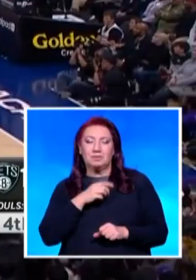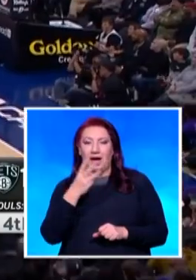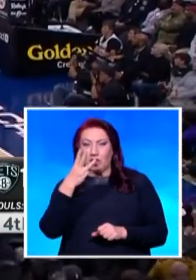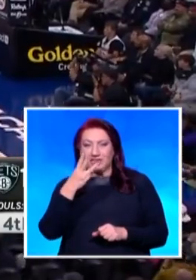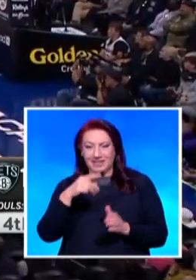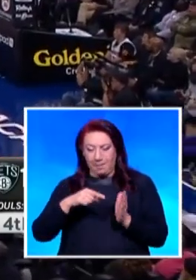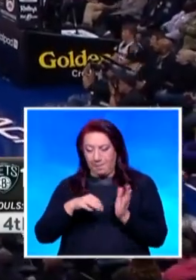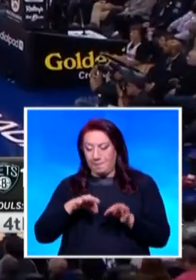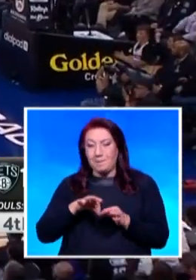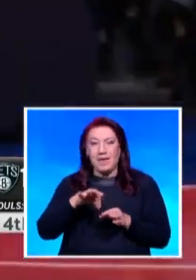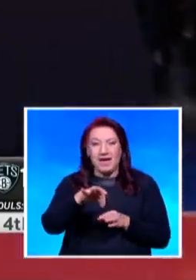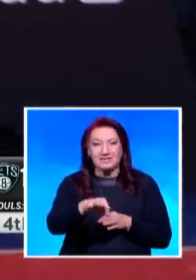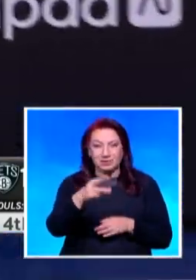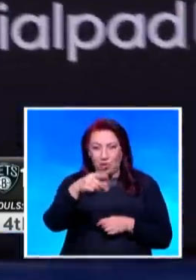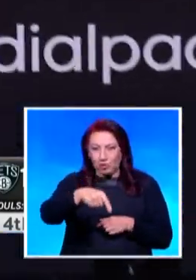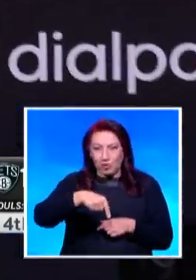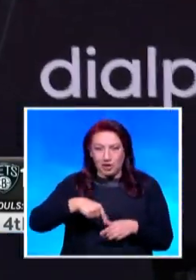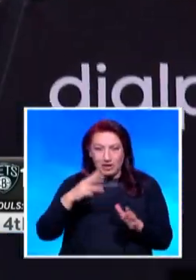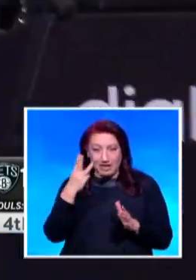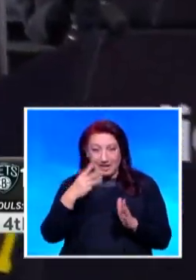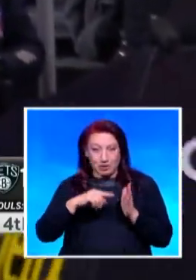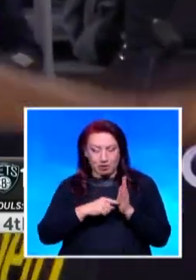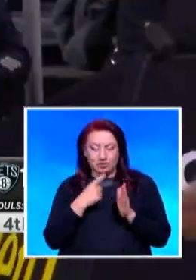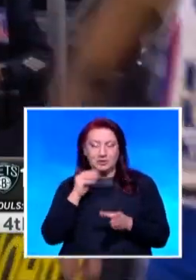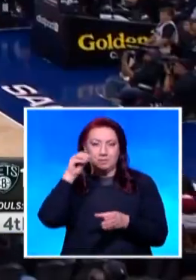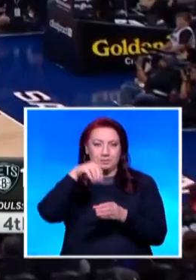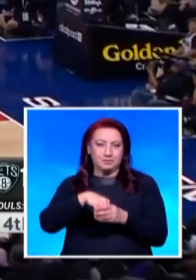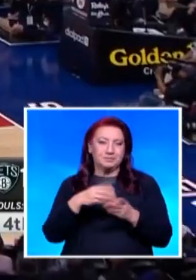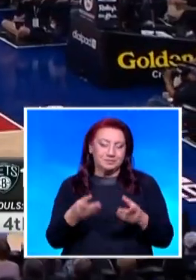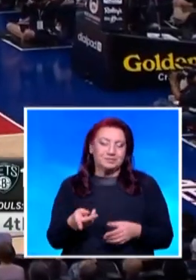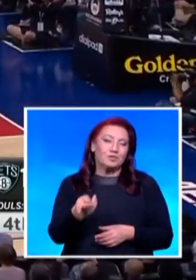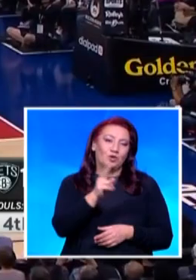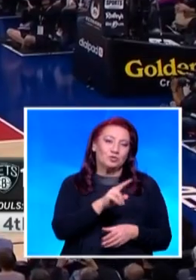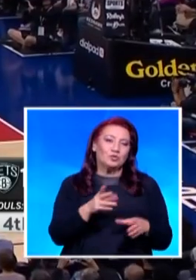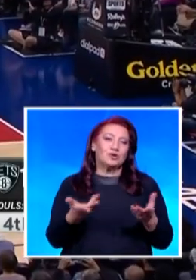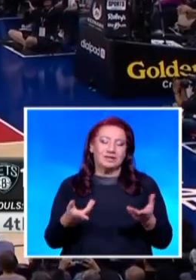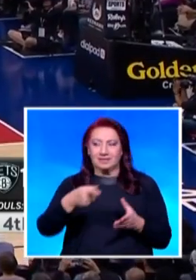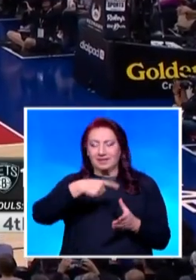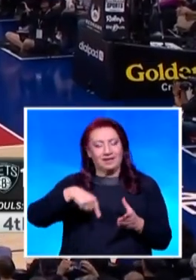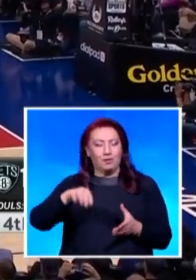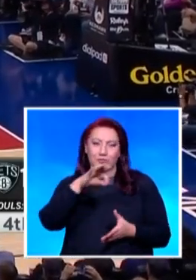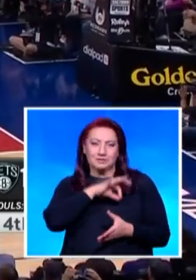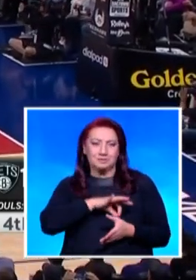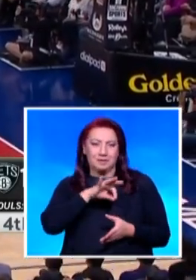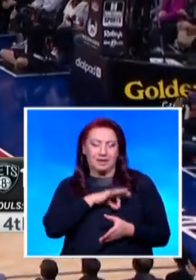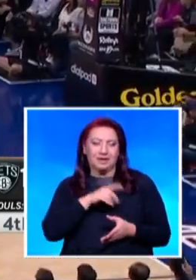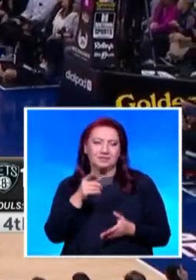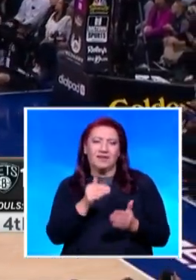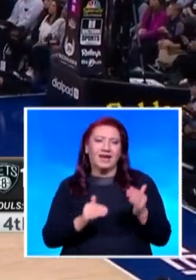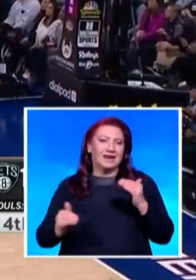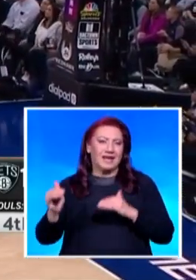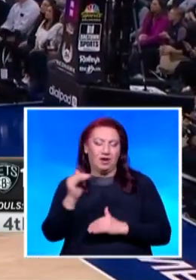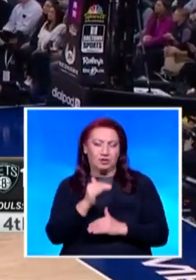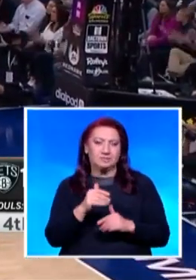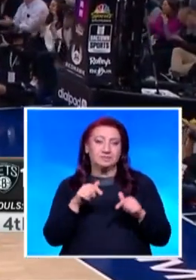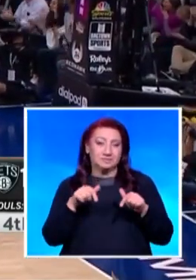за разлика от съотборниците си, които бяха точни цели 25 пъти. Това е рекорд в историята на Сакраменто. Сегашното постижение беше